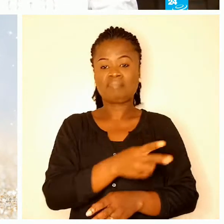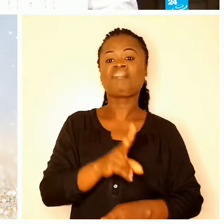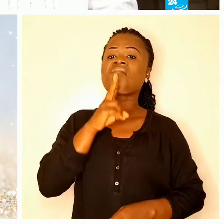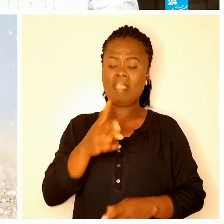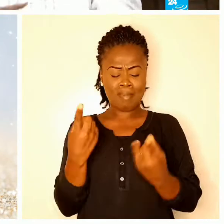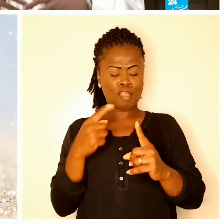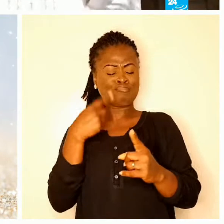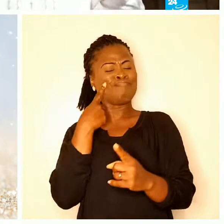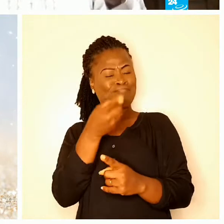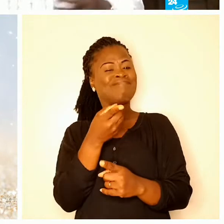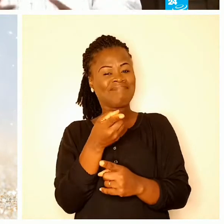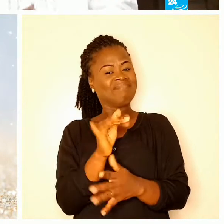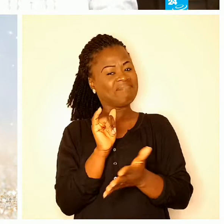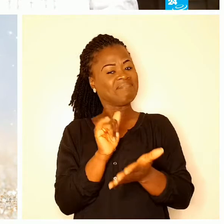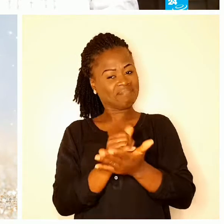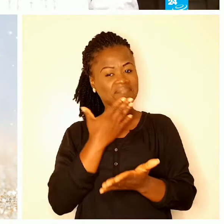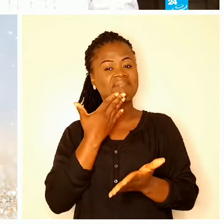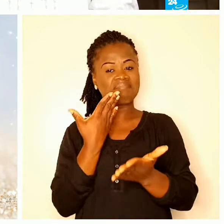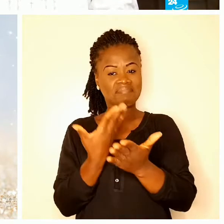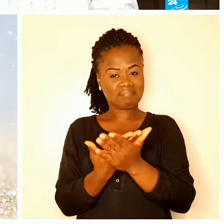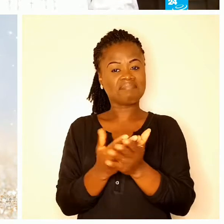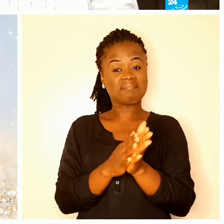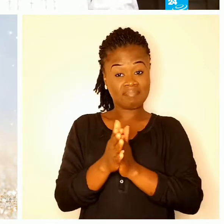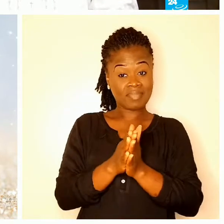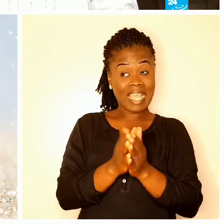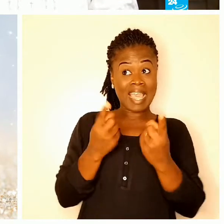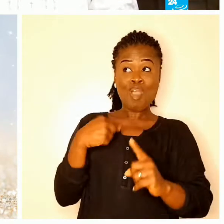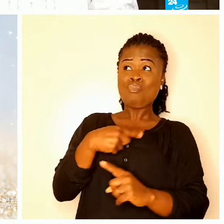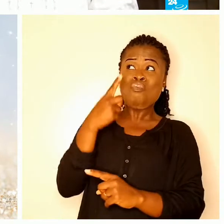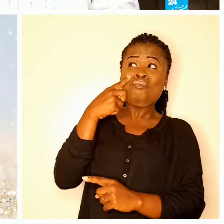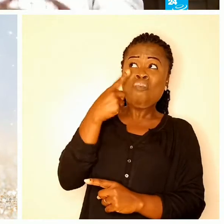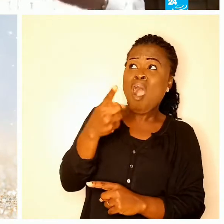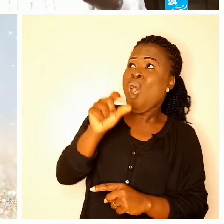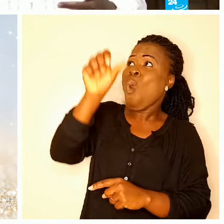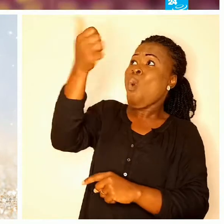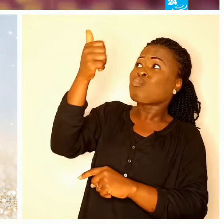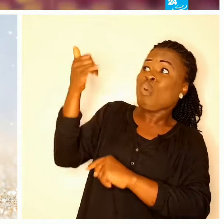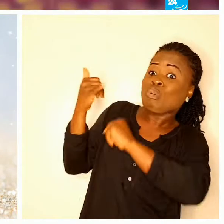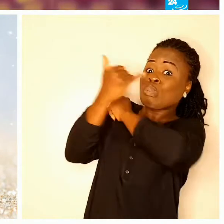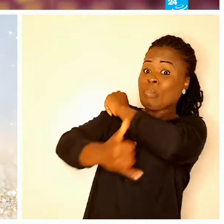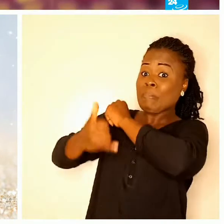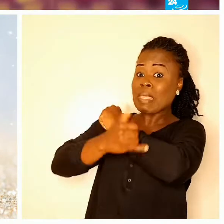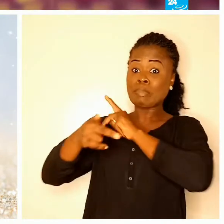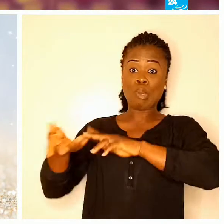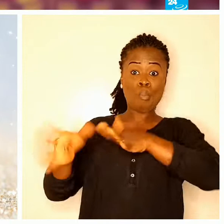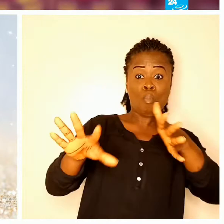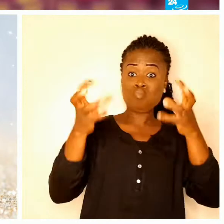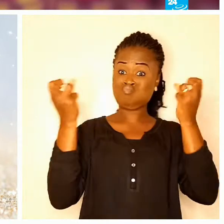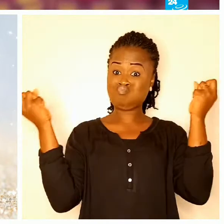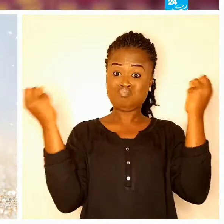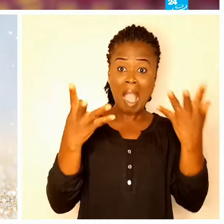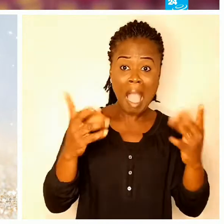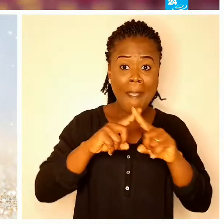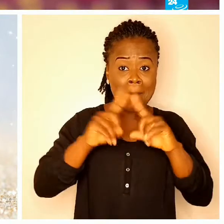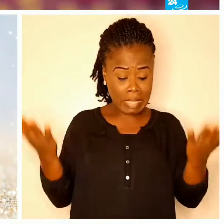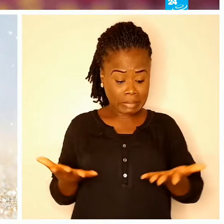assez positif si l'on considère le rythme de propagation de la maladie et surtout le taux de décès dans la plupart des pays. Je